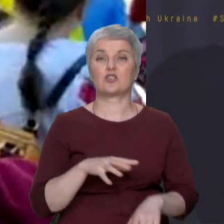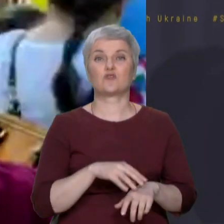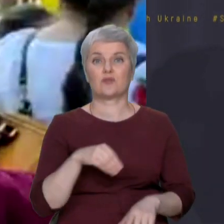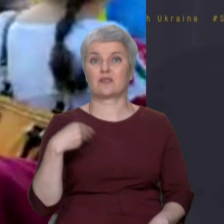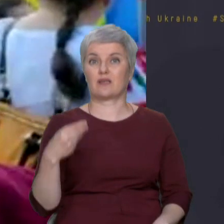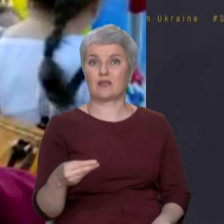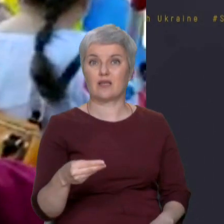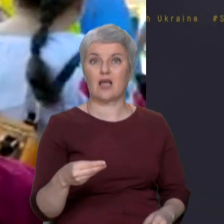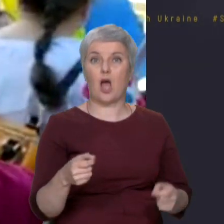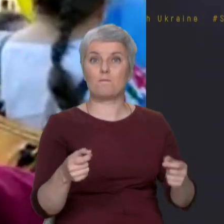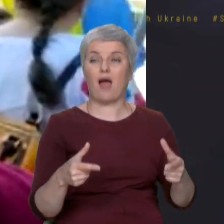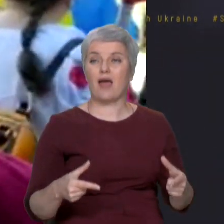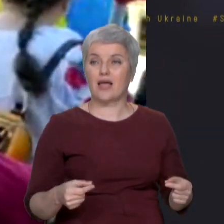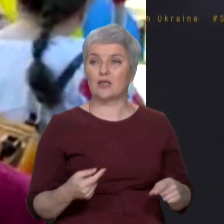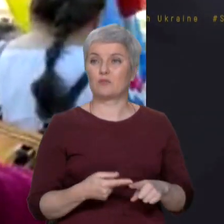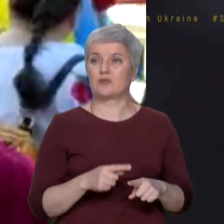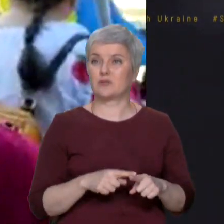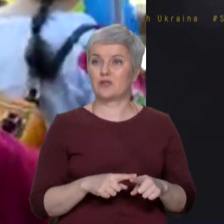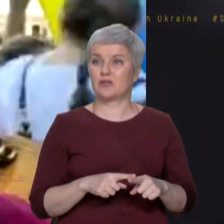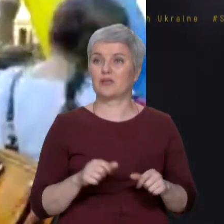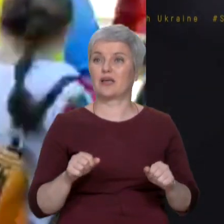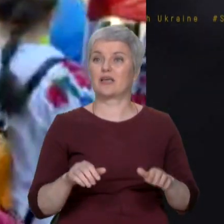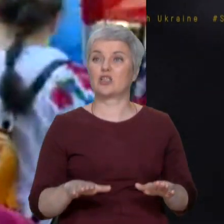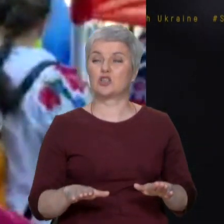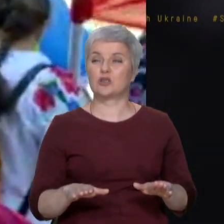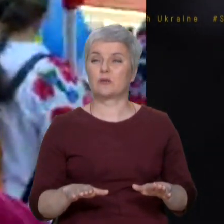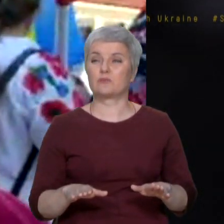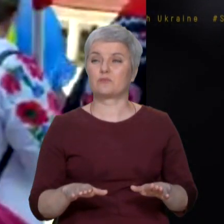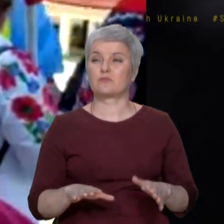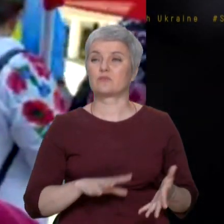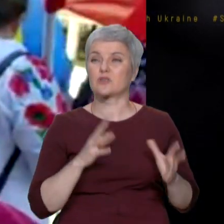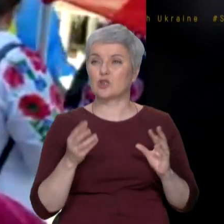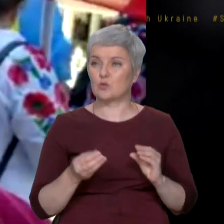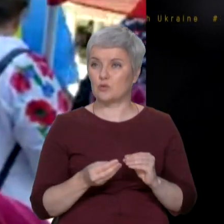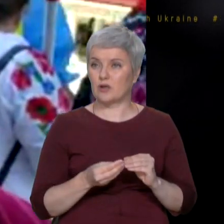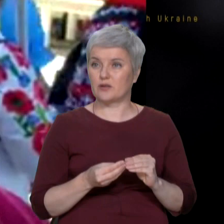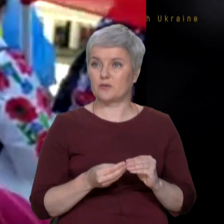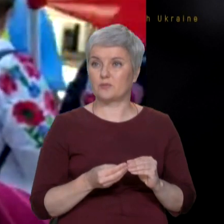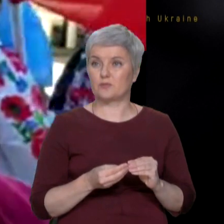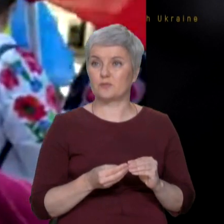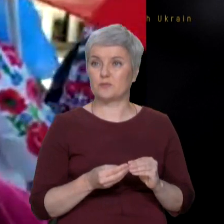надає пакетами всі ці рішення, так? Результати цього. Тому